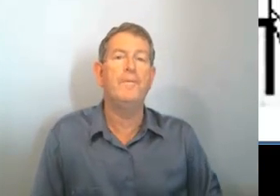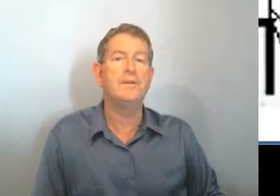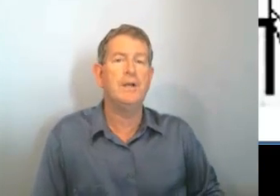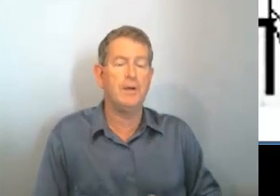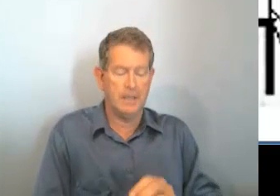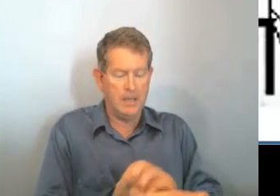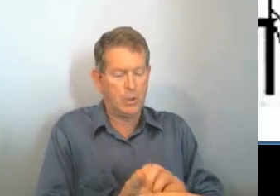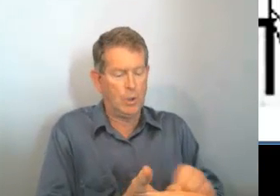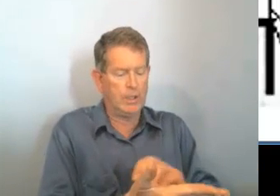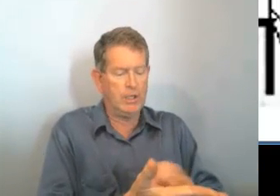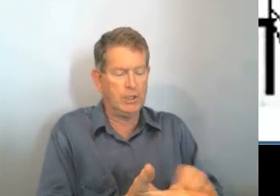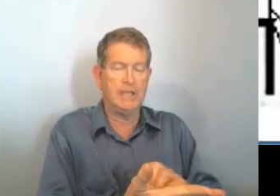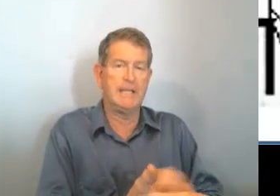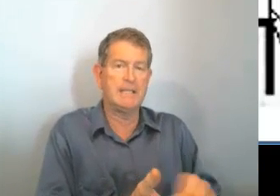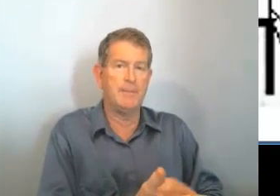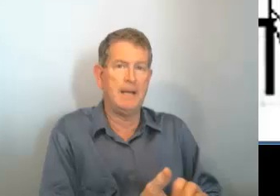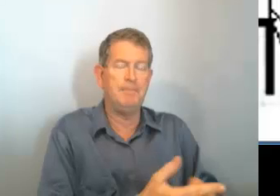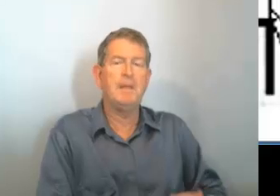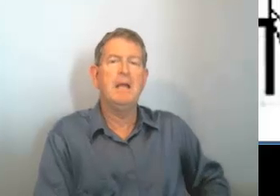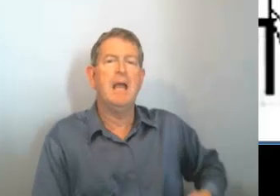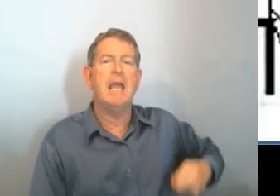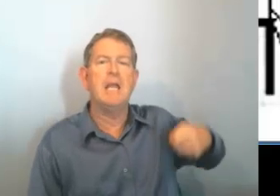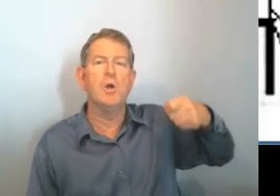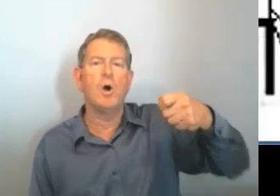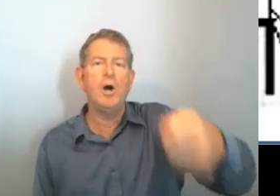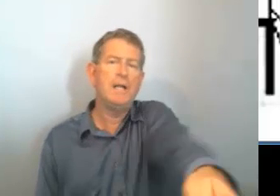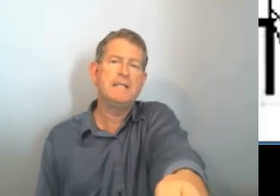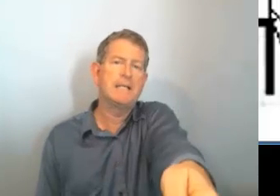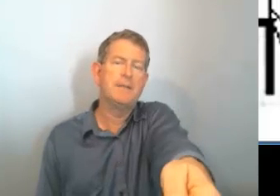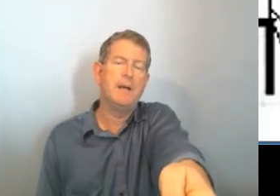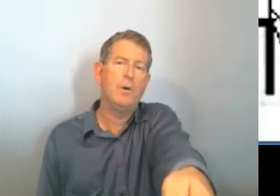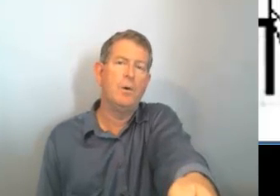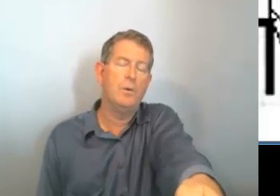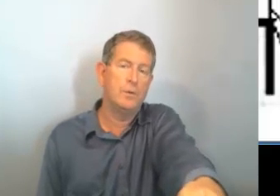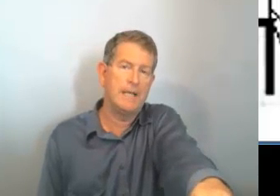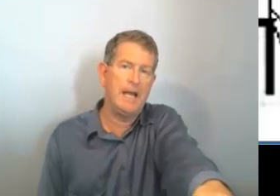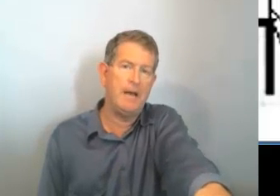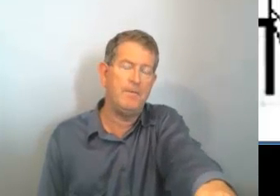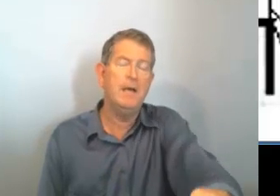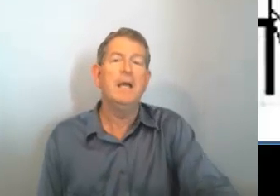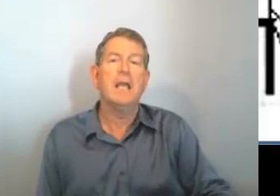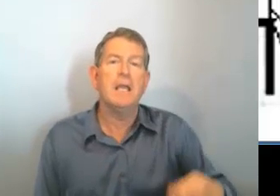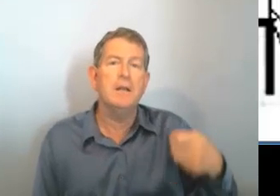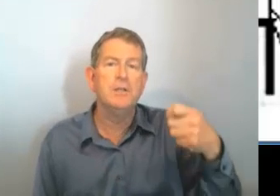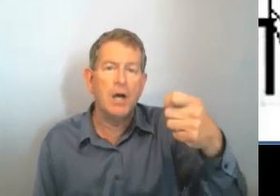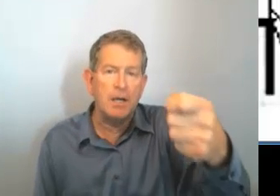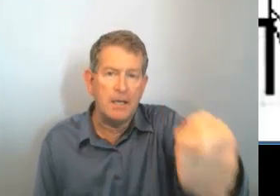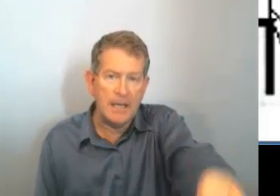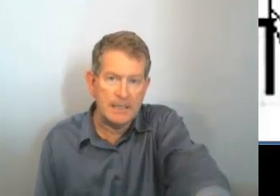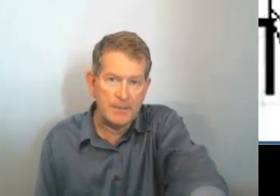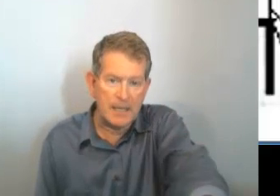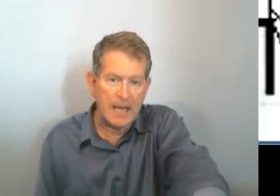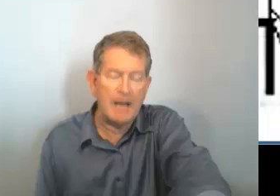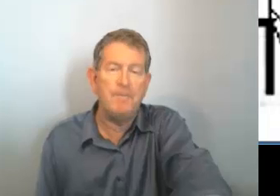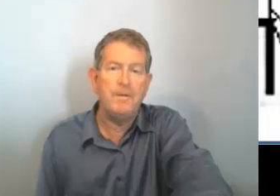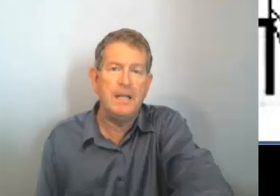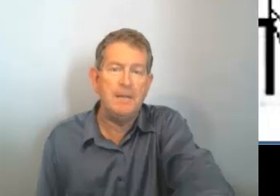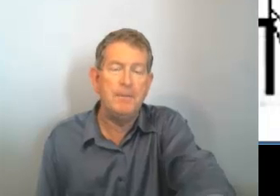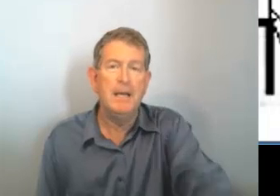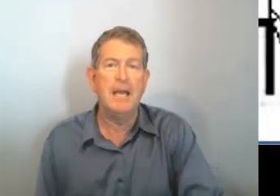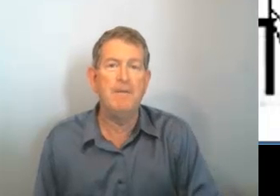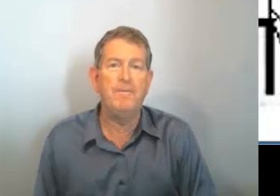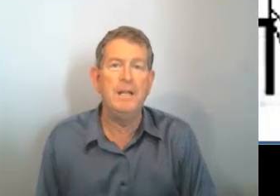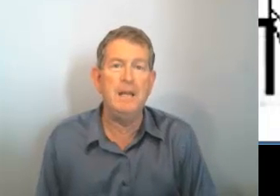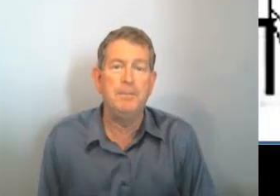le professeur corrige les examens et il rend les examens aux élèves. Il donne l'examen à